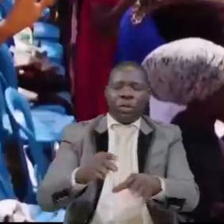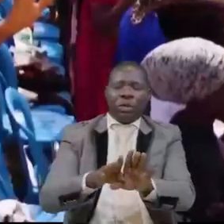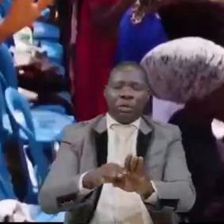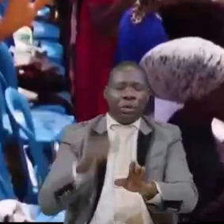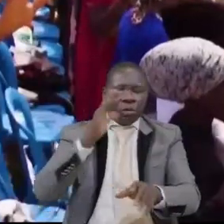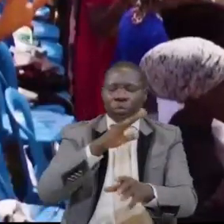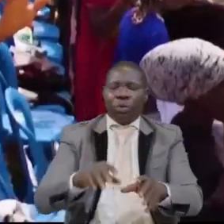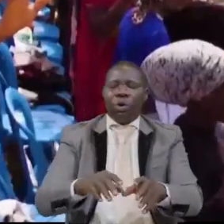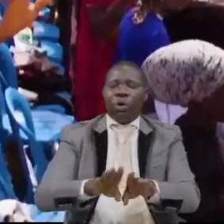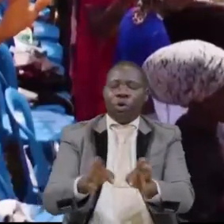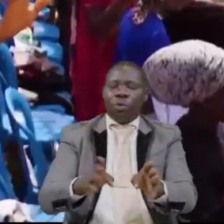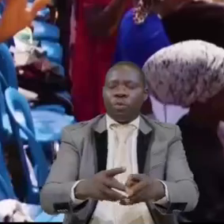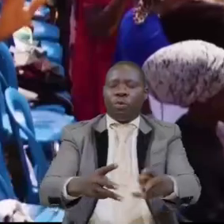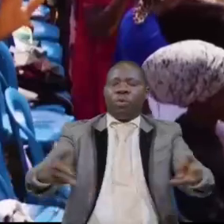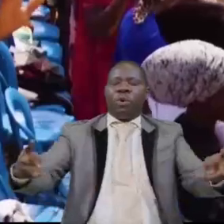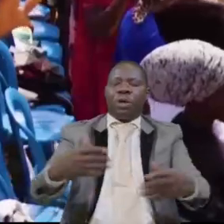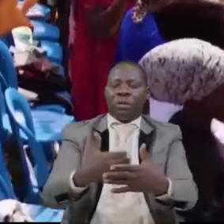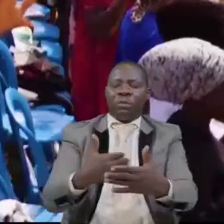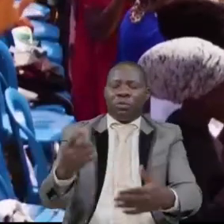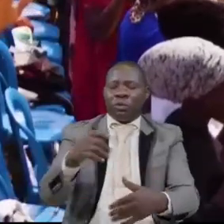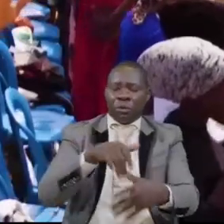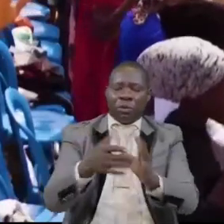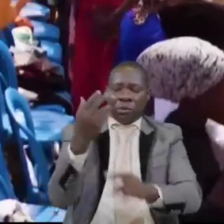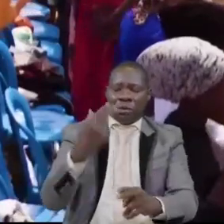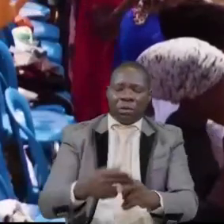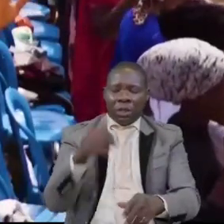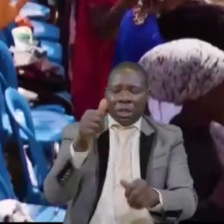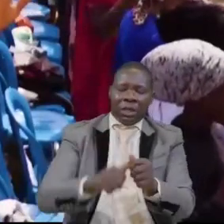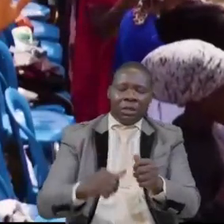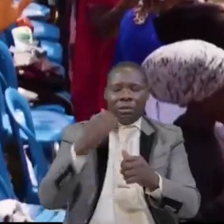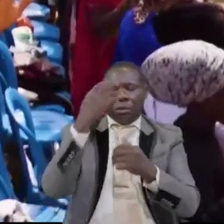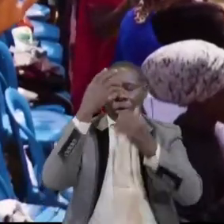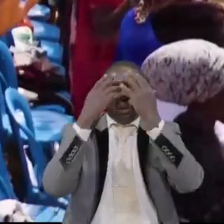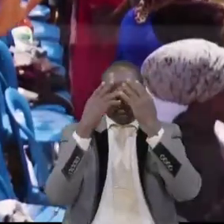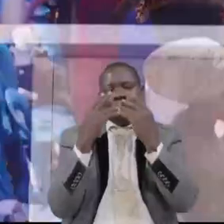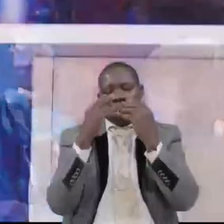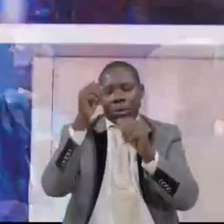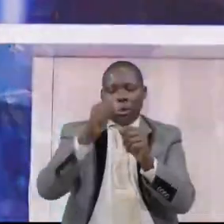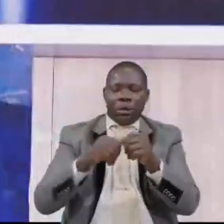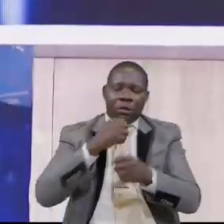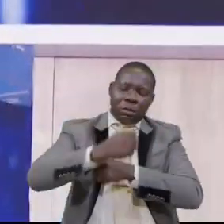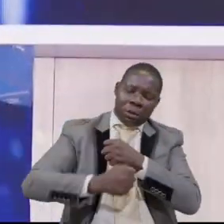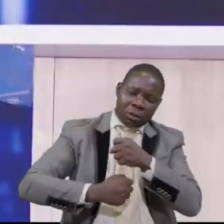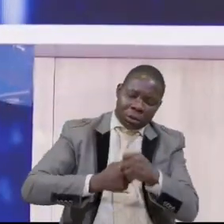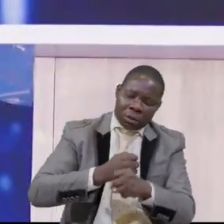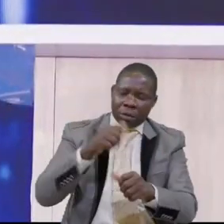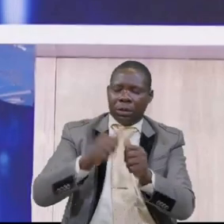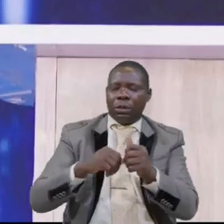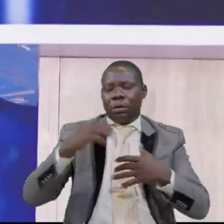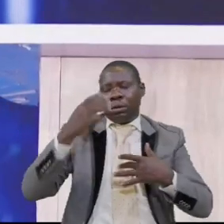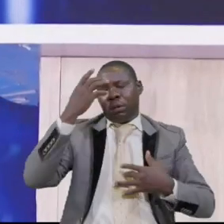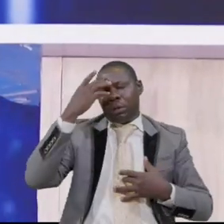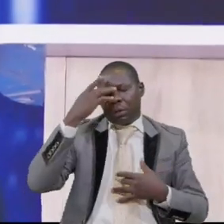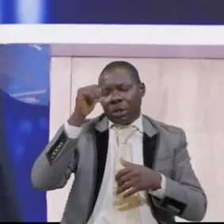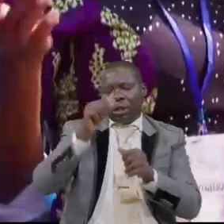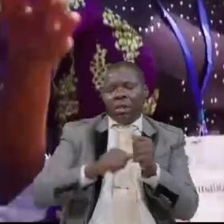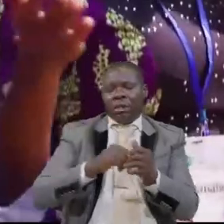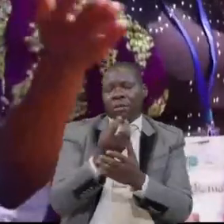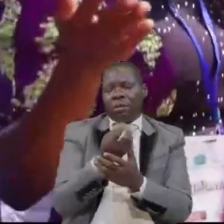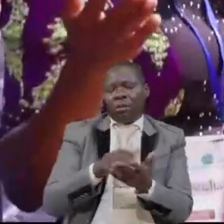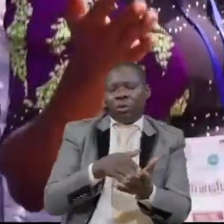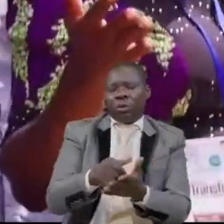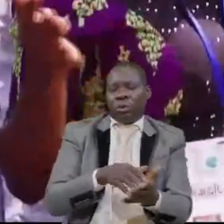d'eux. Et toute tristesse, tout chagrin, toute souffrance, toute maladie et tout défaut, que tout soit